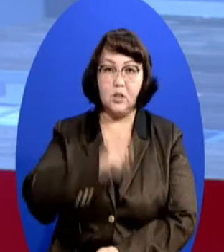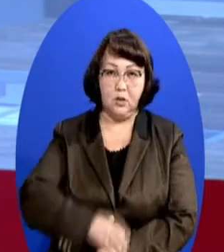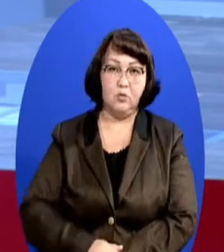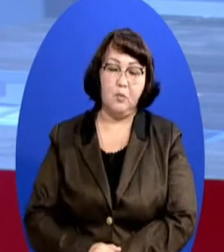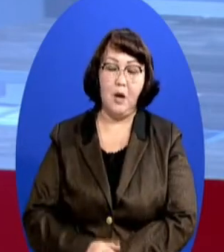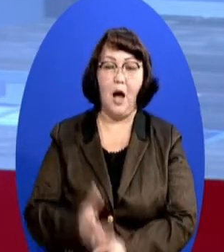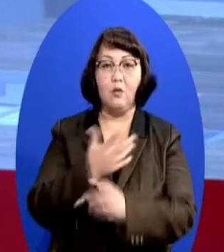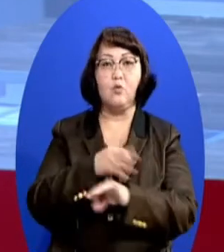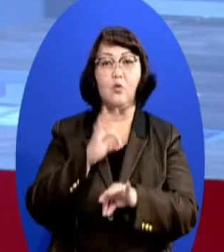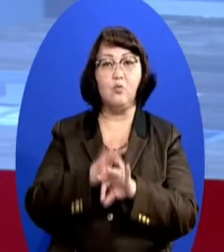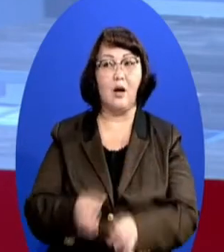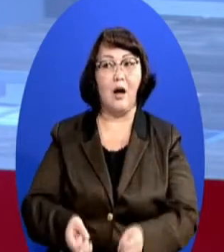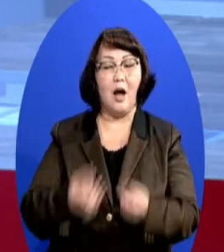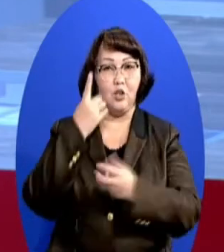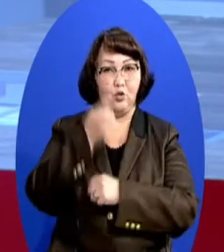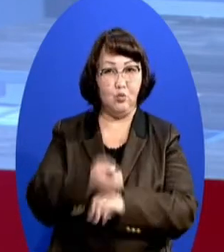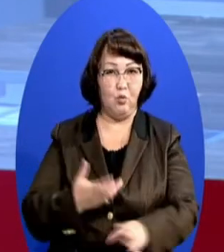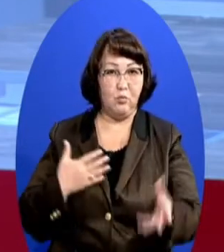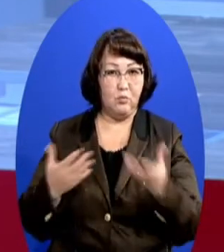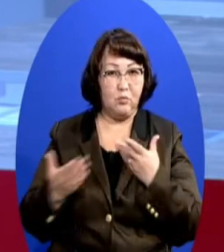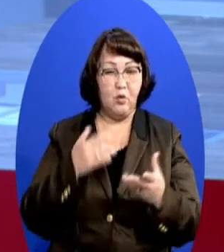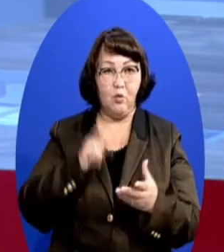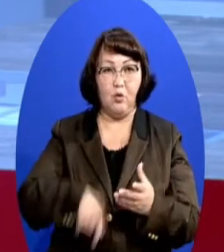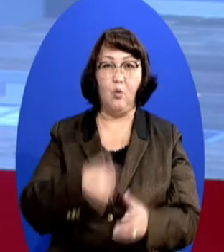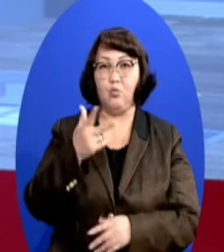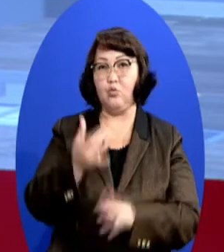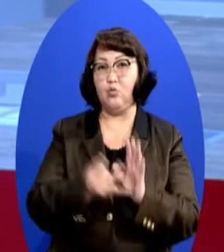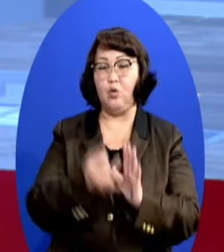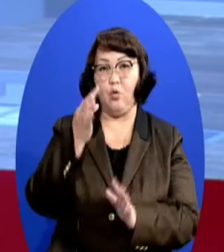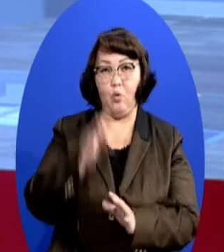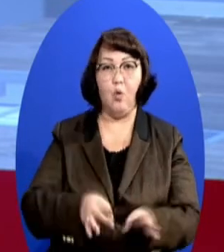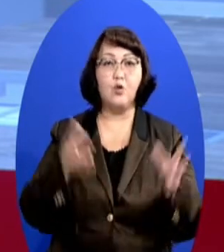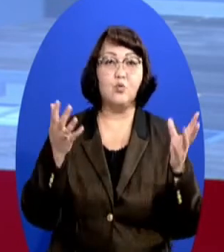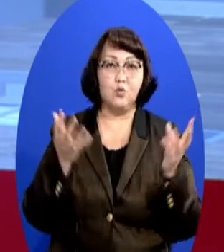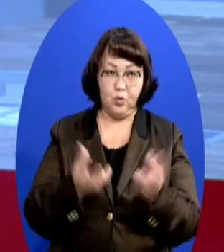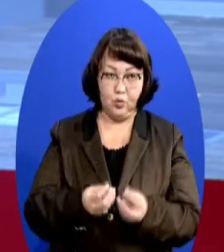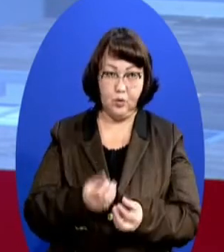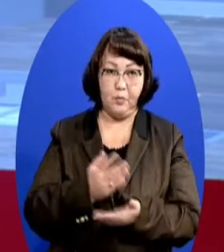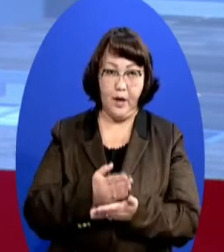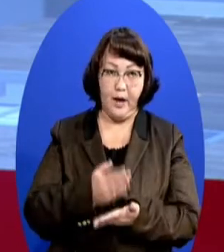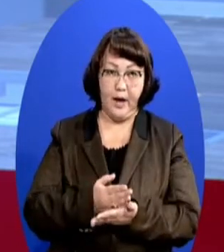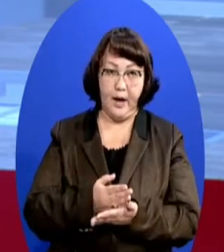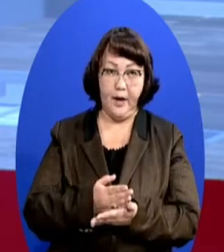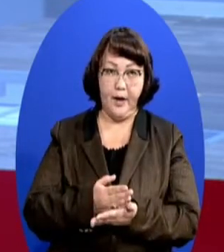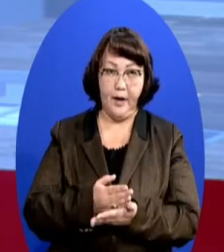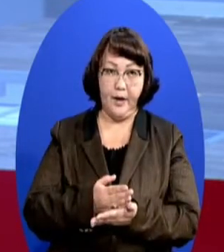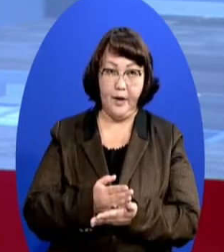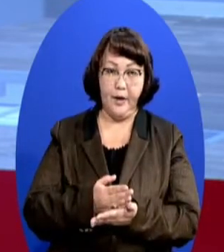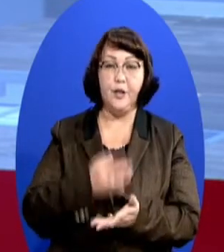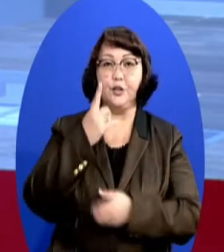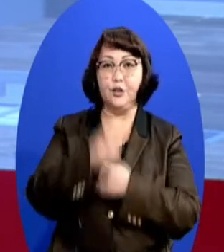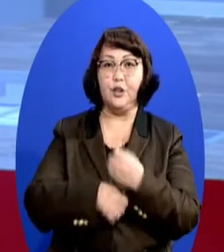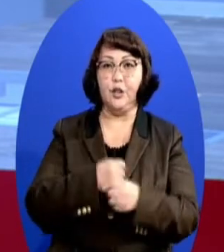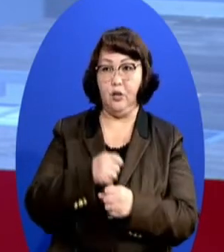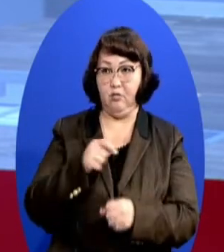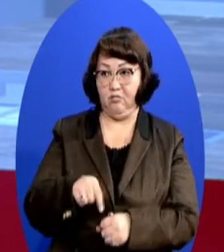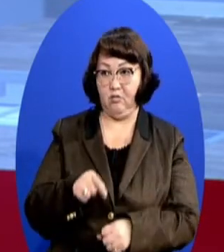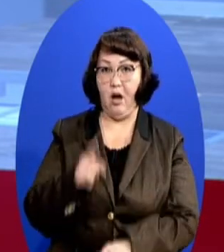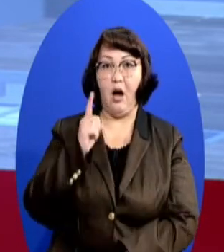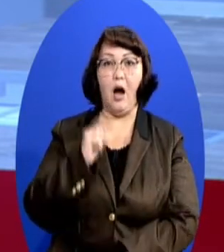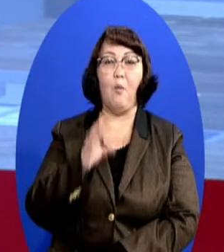Халдварт өвчний гаралт өнгөрсөн оны мөн үетэй харьцуулахад өнөө жил 37% буурсан үзүүлэлт гарч байна. Энэ жилийн энэ үед бохир гараар